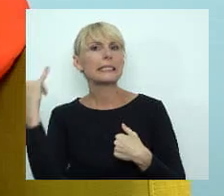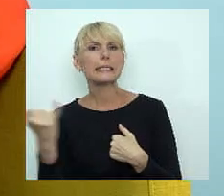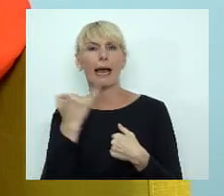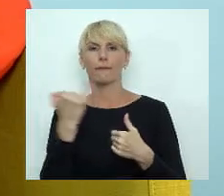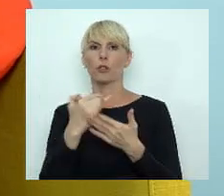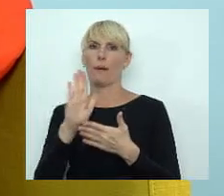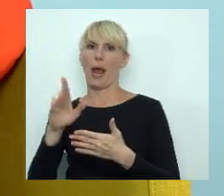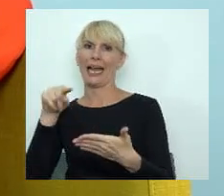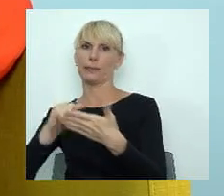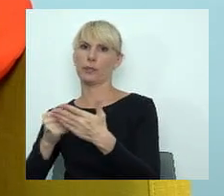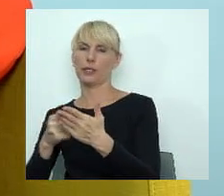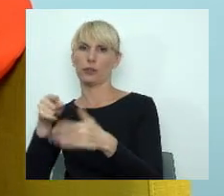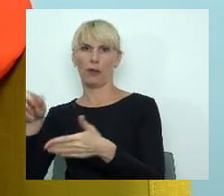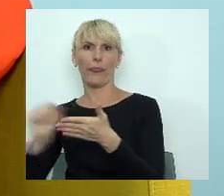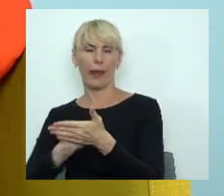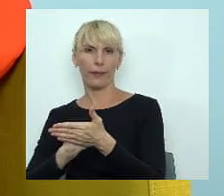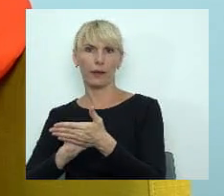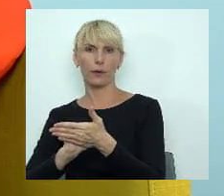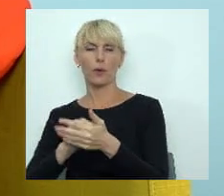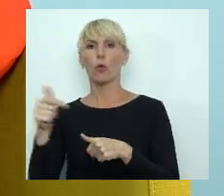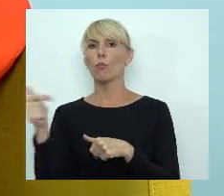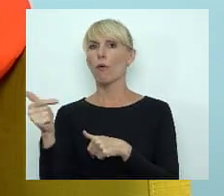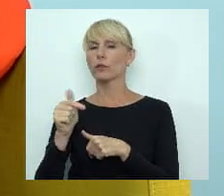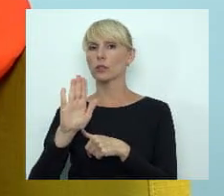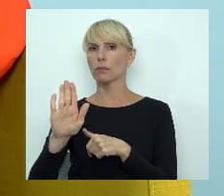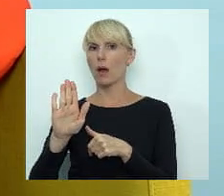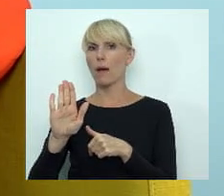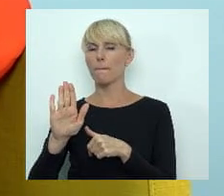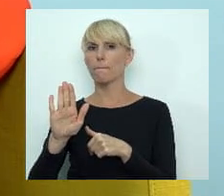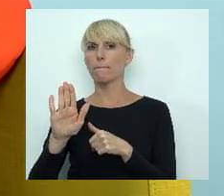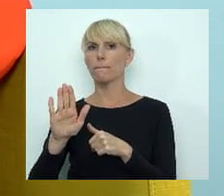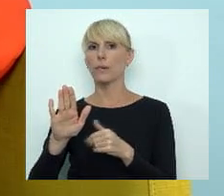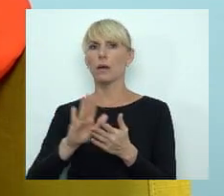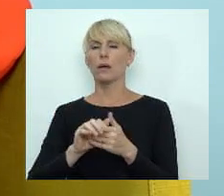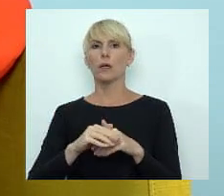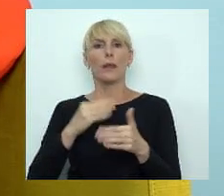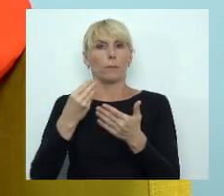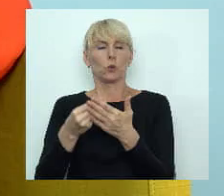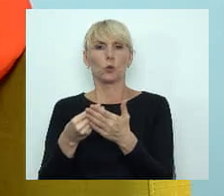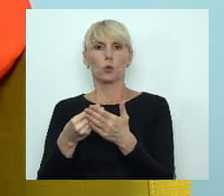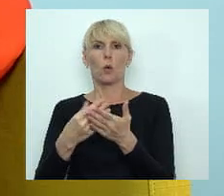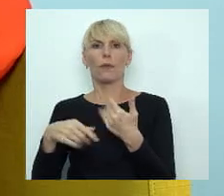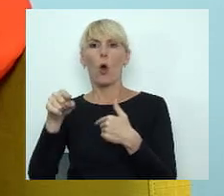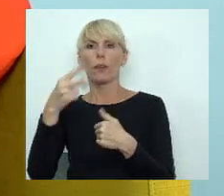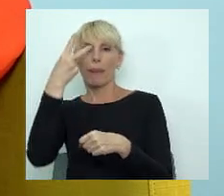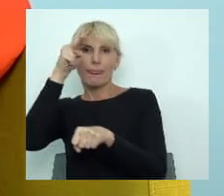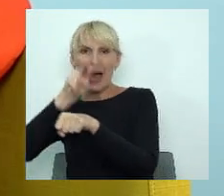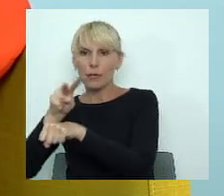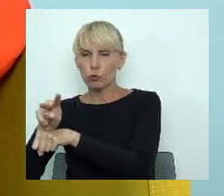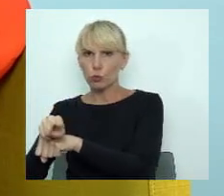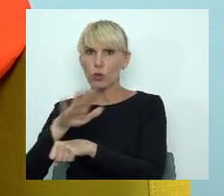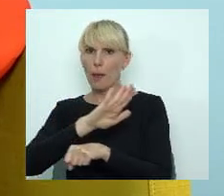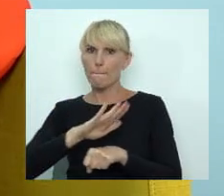Tyle tylko, że administrator ma mieć u siebie taki podmiot, który będzie u niego nadzorował to, co